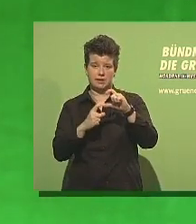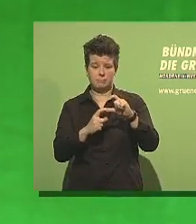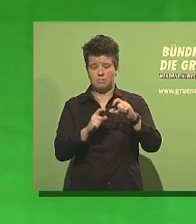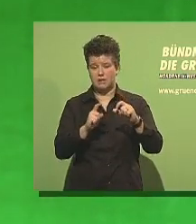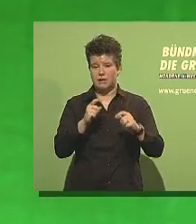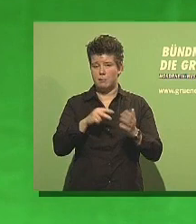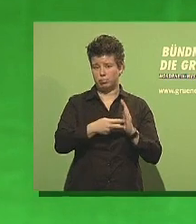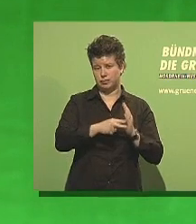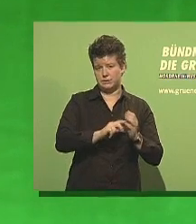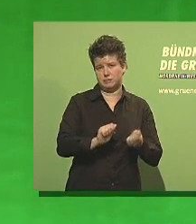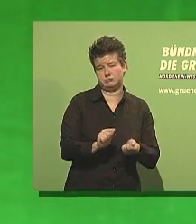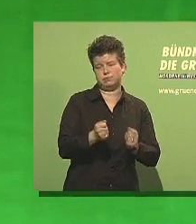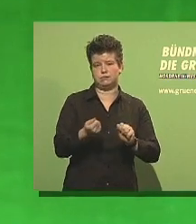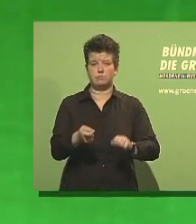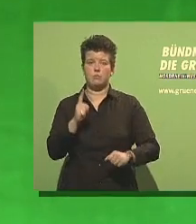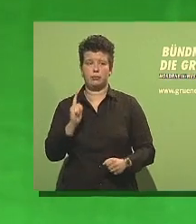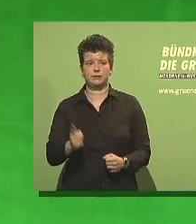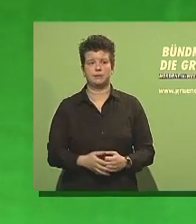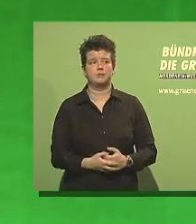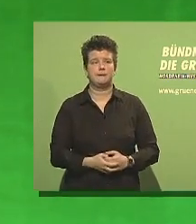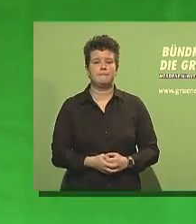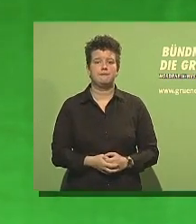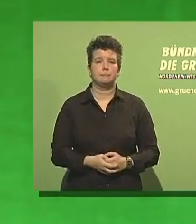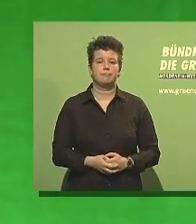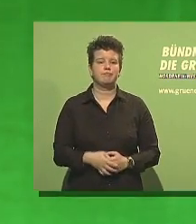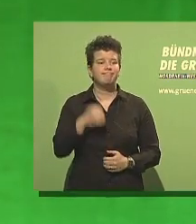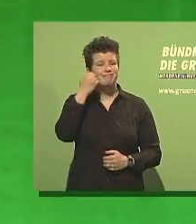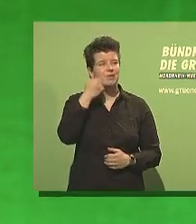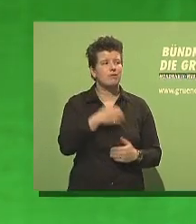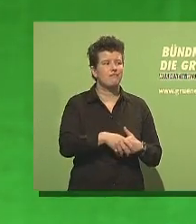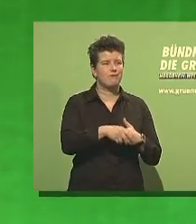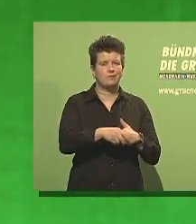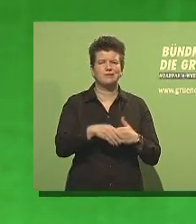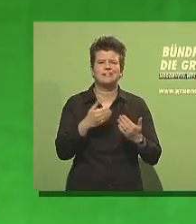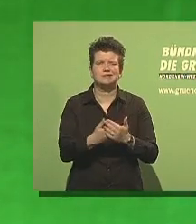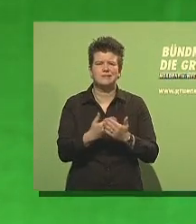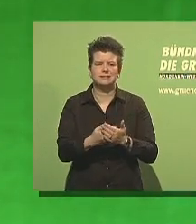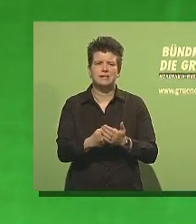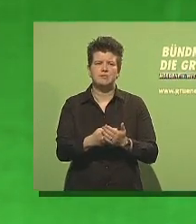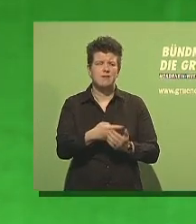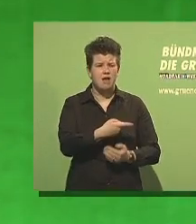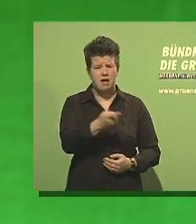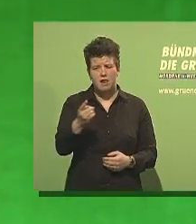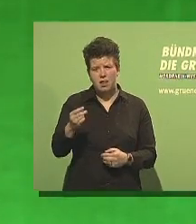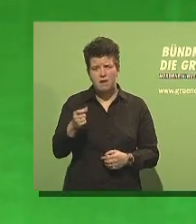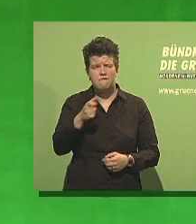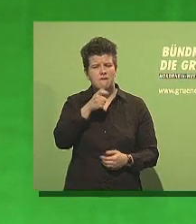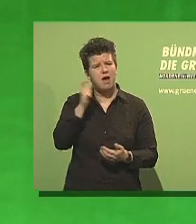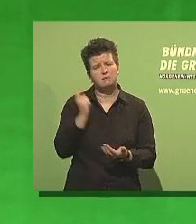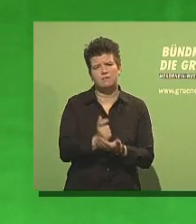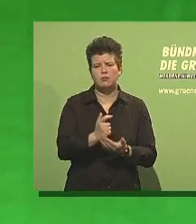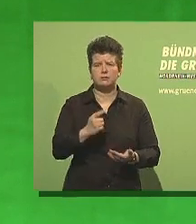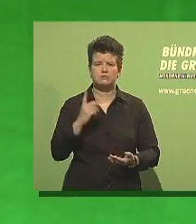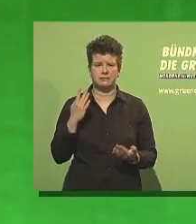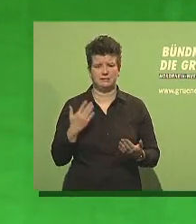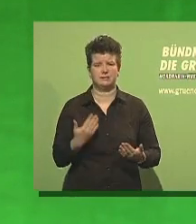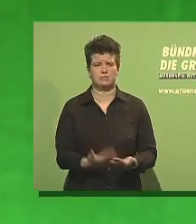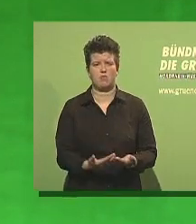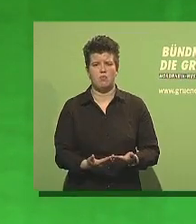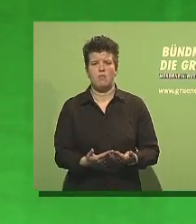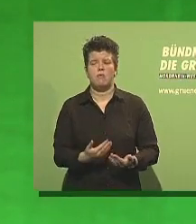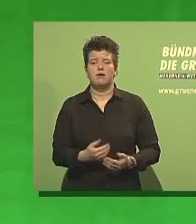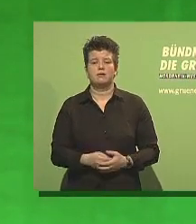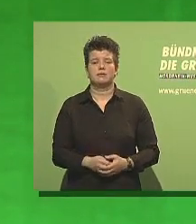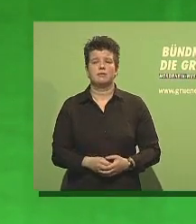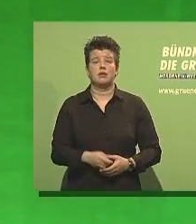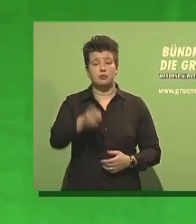Liebe Freundinnen und Freunde, und es geht bei den kommenden Wahlen auch um unsere Verantwortung in der Welt. Deutschland ist heute der